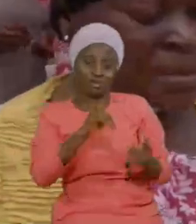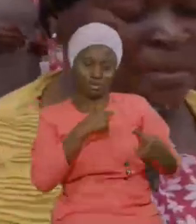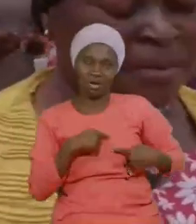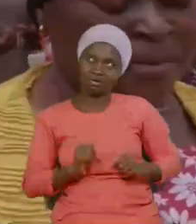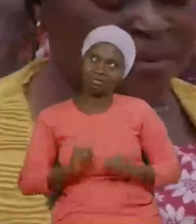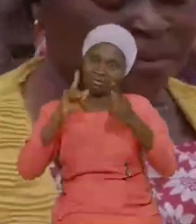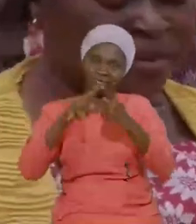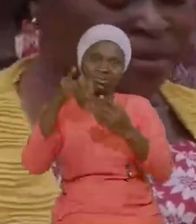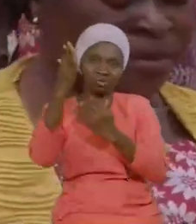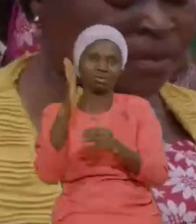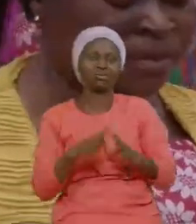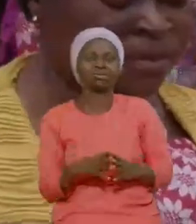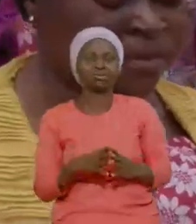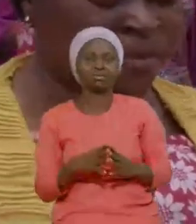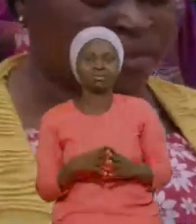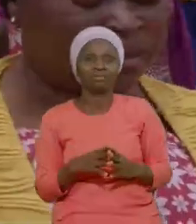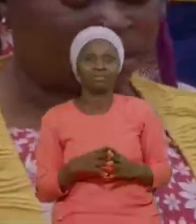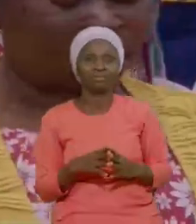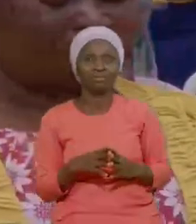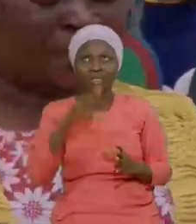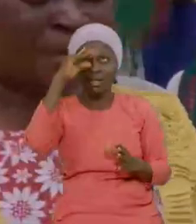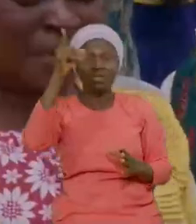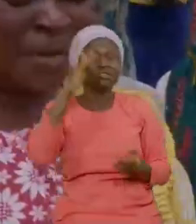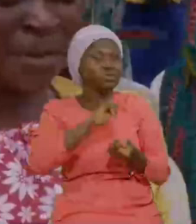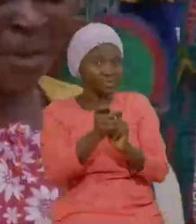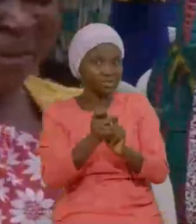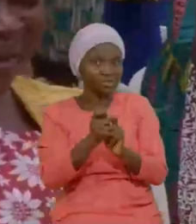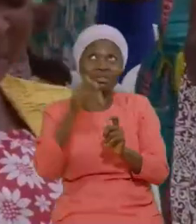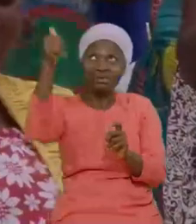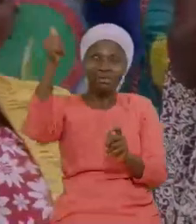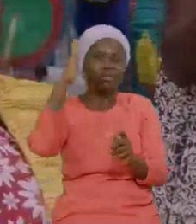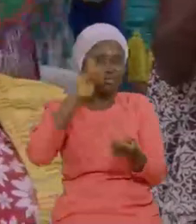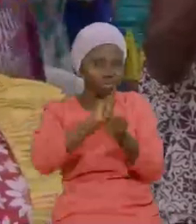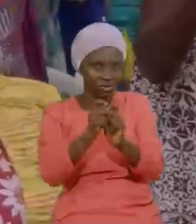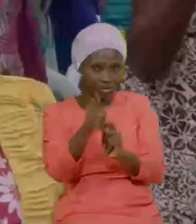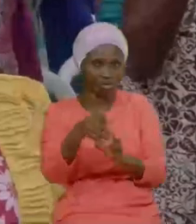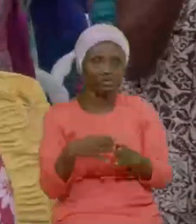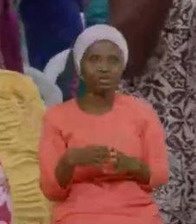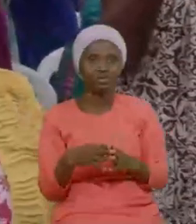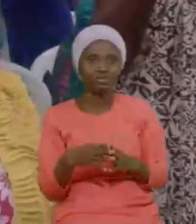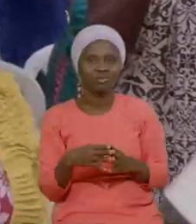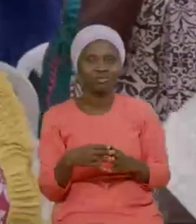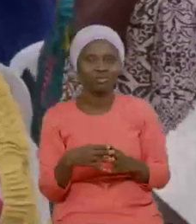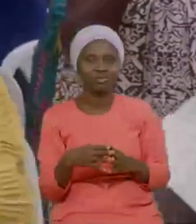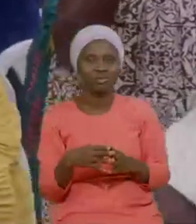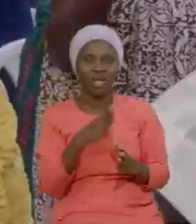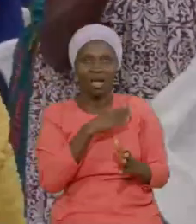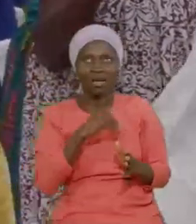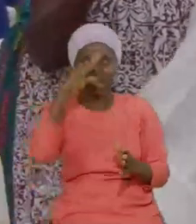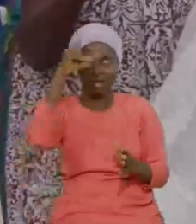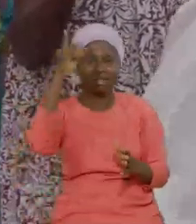Donne ta vie au Seigneur. Donne ton cœur au Seigneur. Il va te changer lui-même.